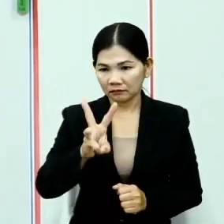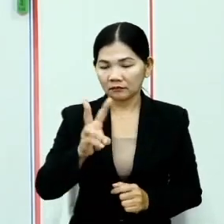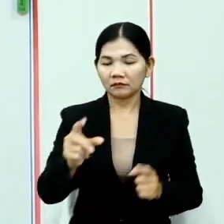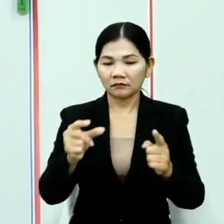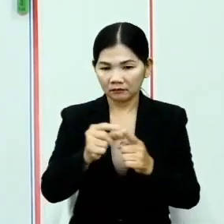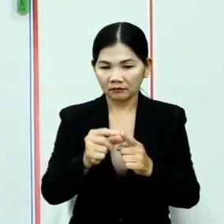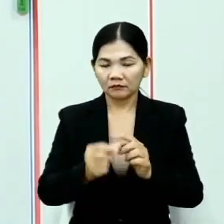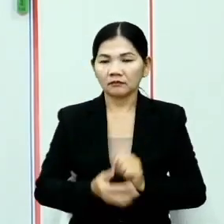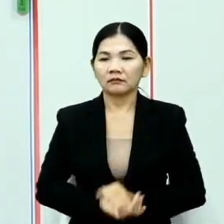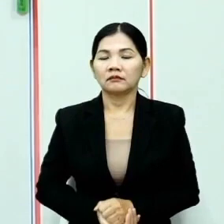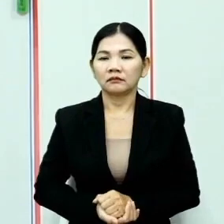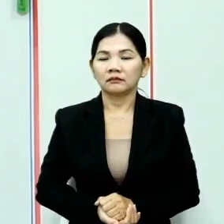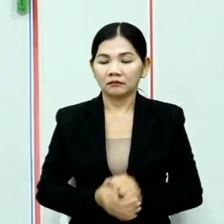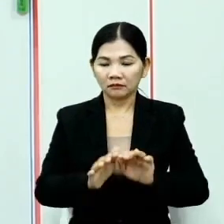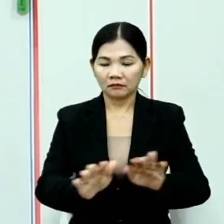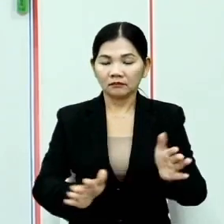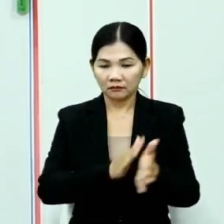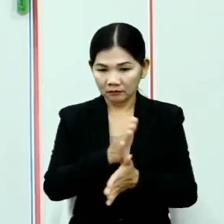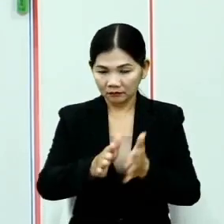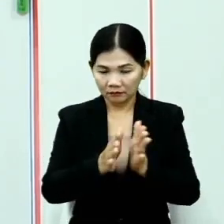3